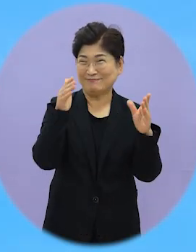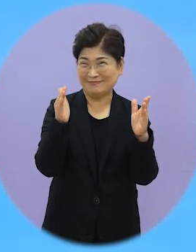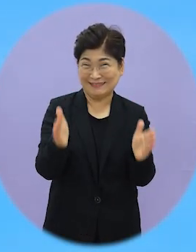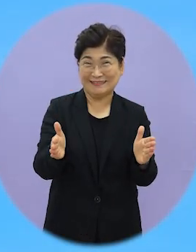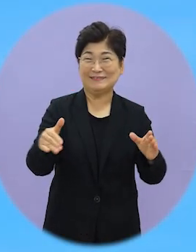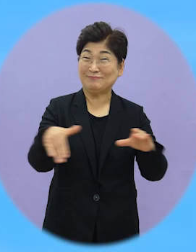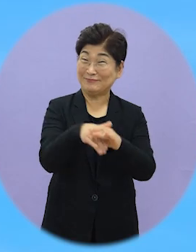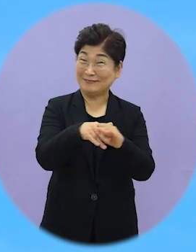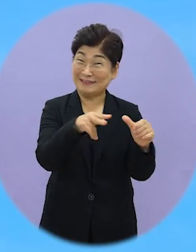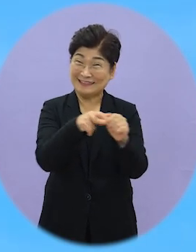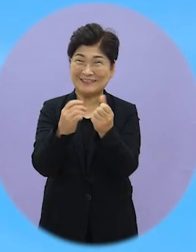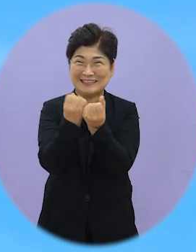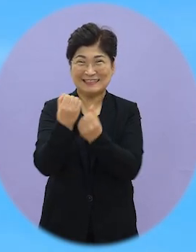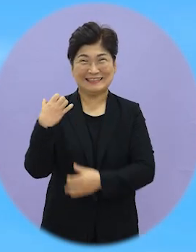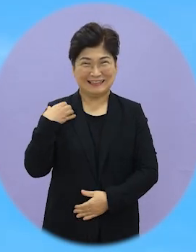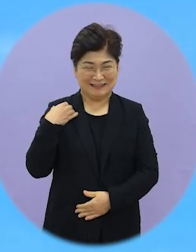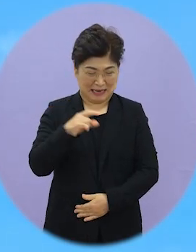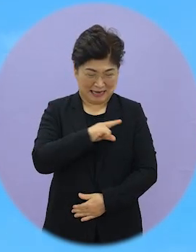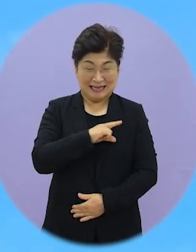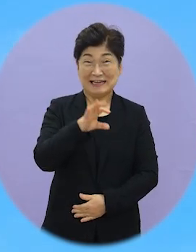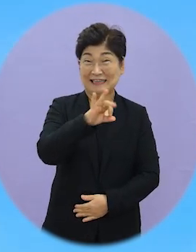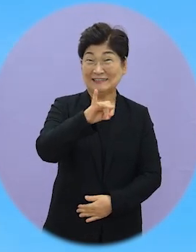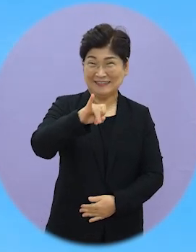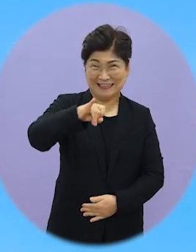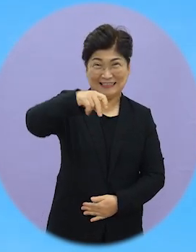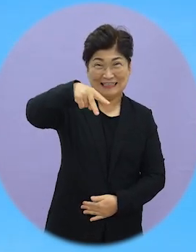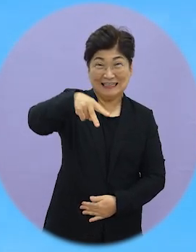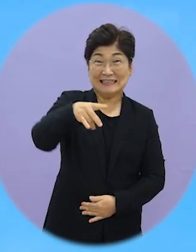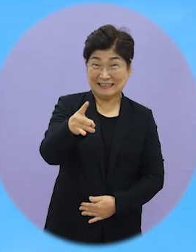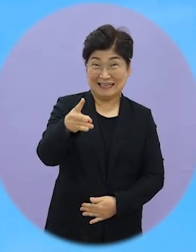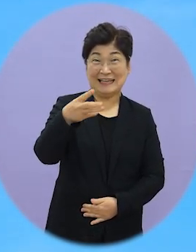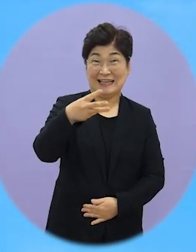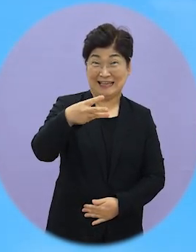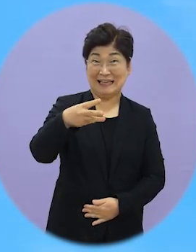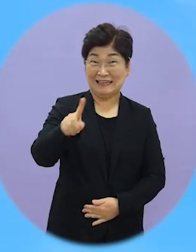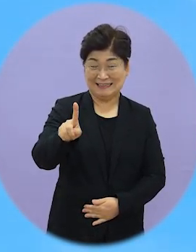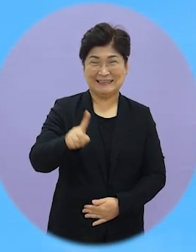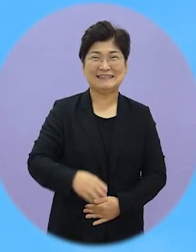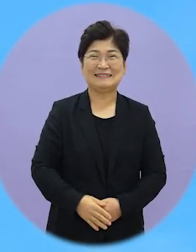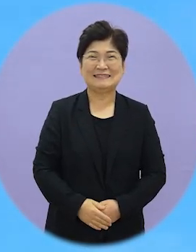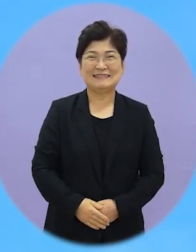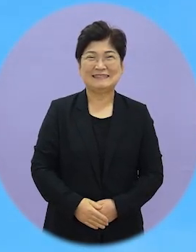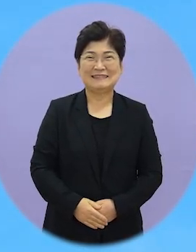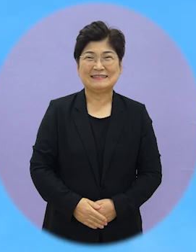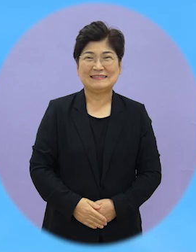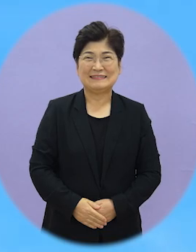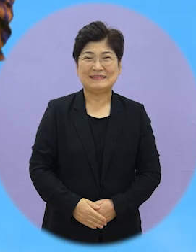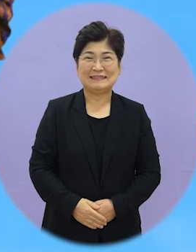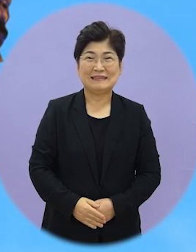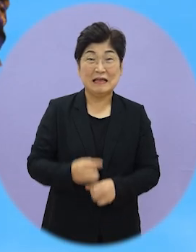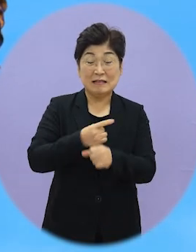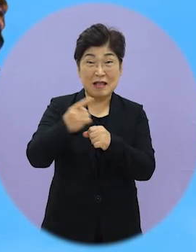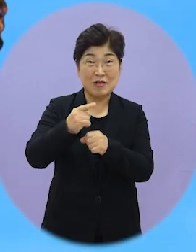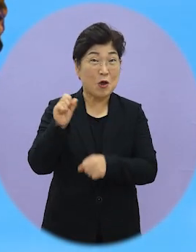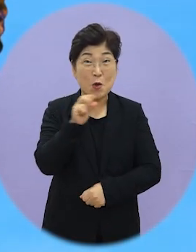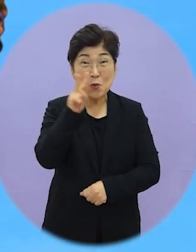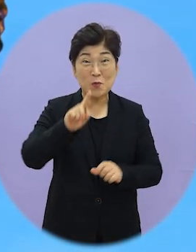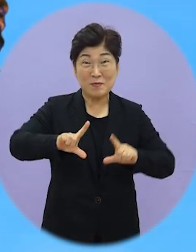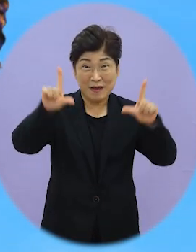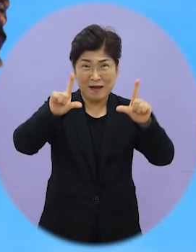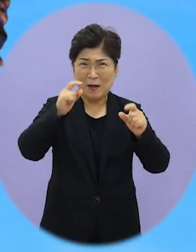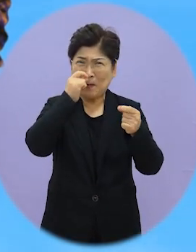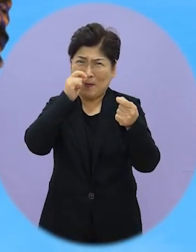안녕하세요. 한 주간 알찬 문화 소식을 미리 알려드리는 주간 문화예보의 문화예보관 이세라입니다.